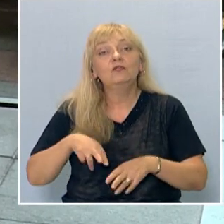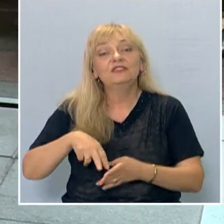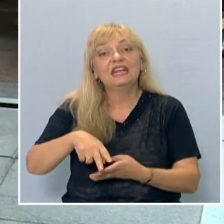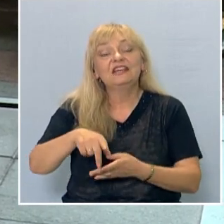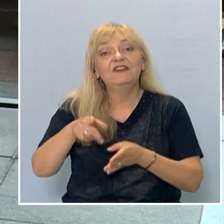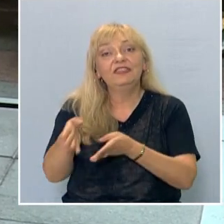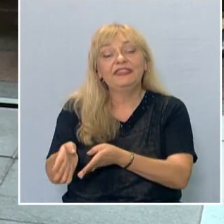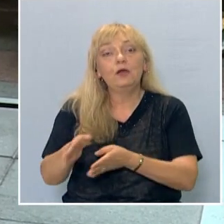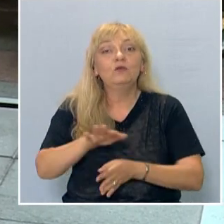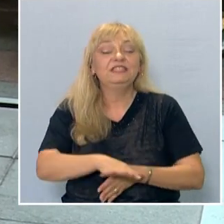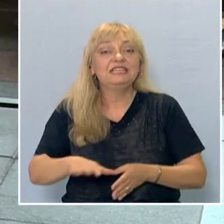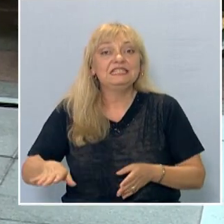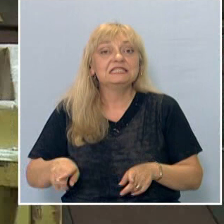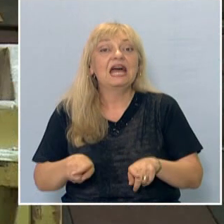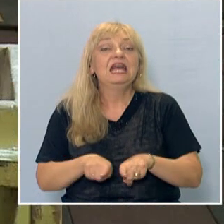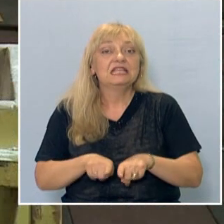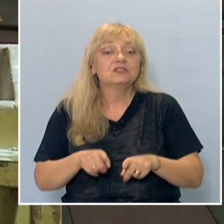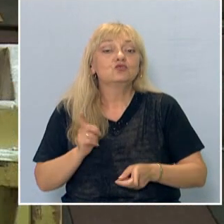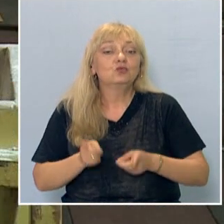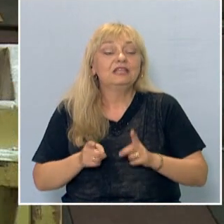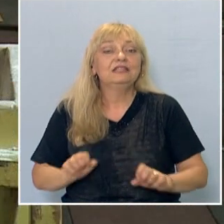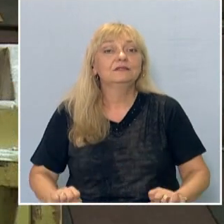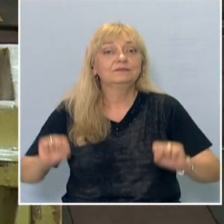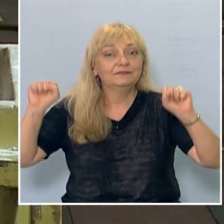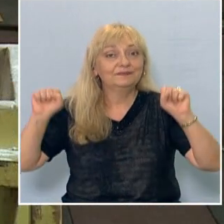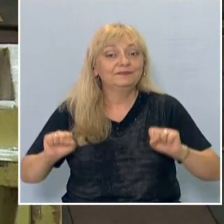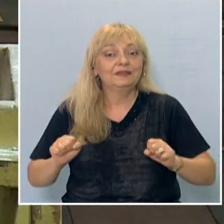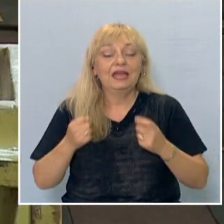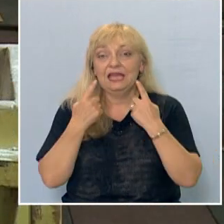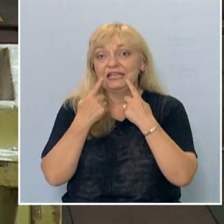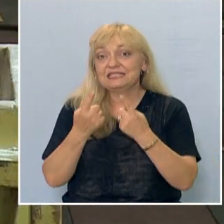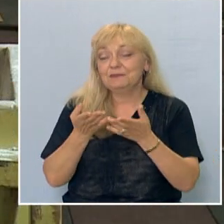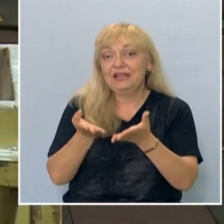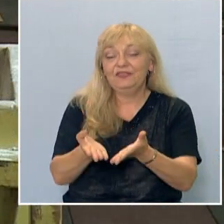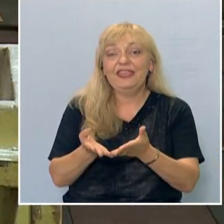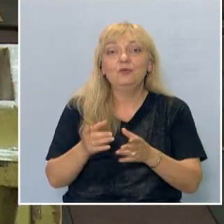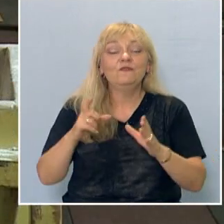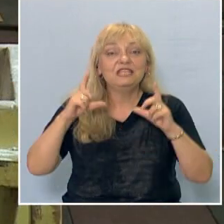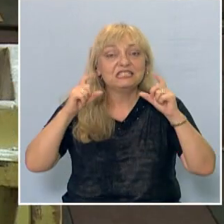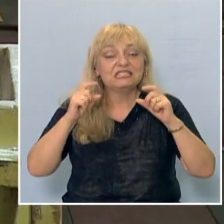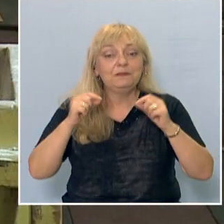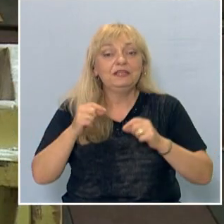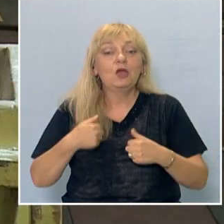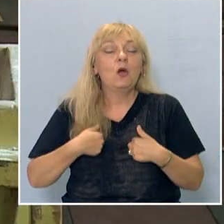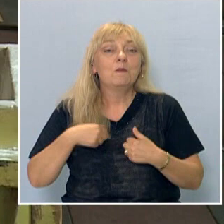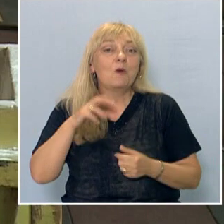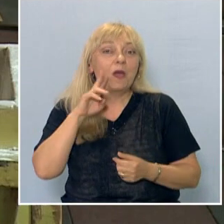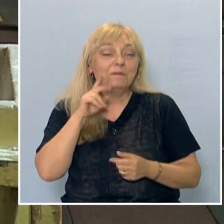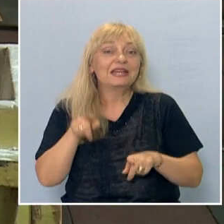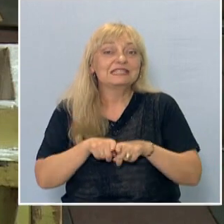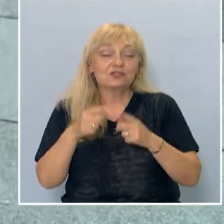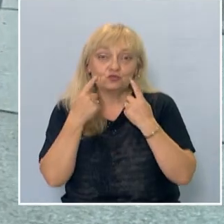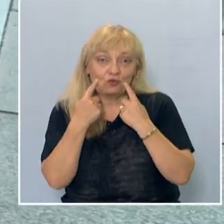също тренират вдигане на тежести. И като съм гледала негови снимки, брат ми също иде от малък тренера и реших аз да